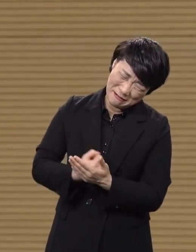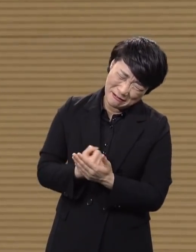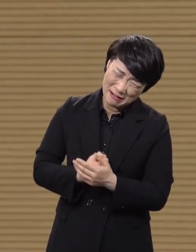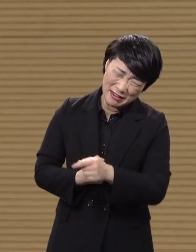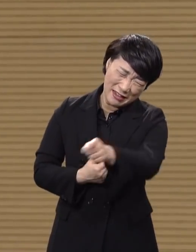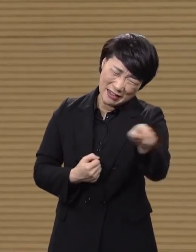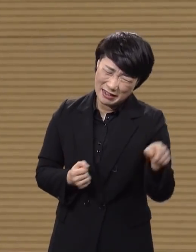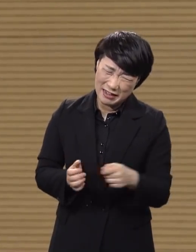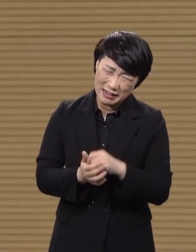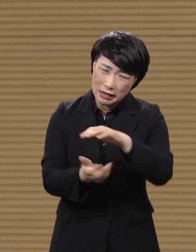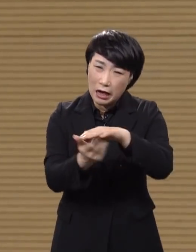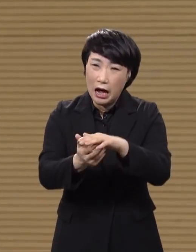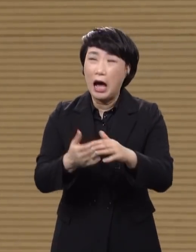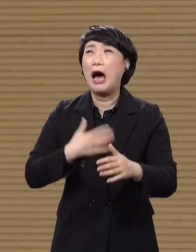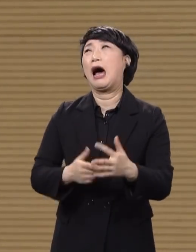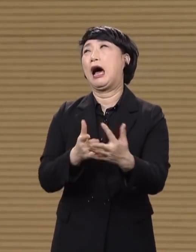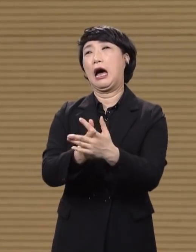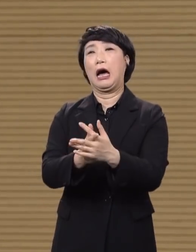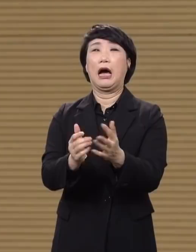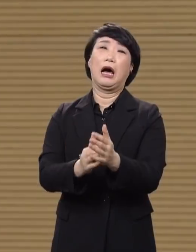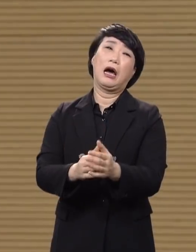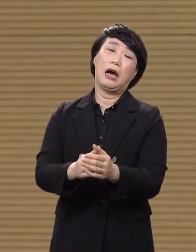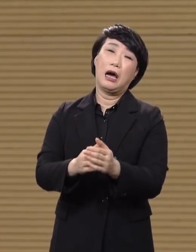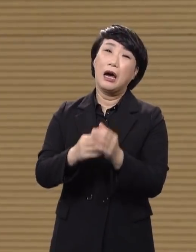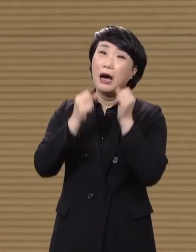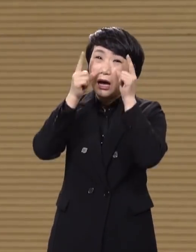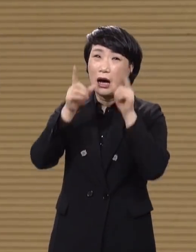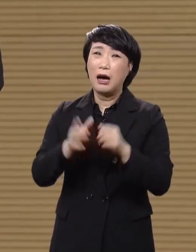이놈들의 술책인 걸 그때서 깨달았어.